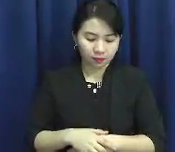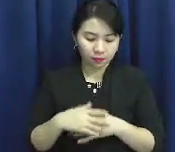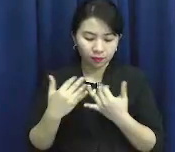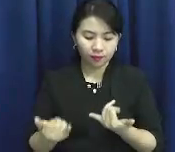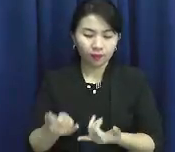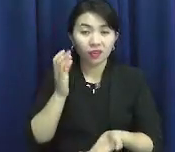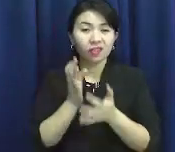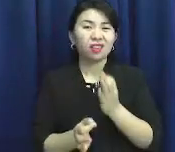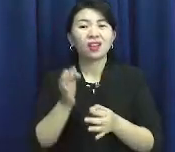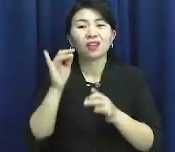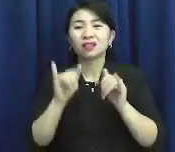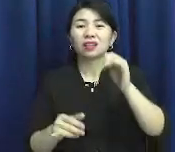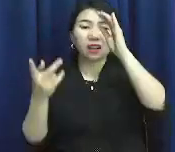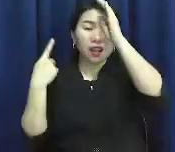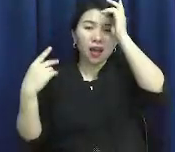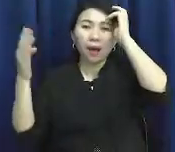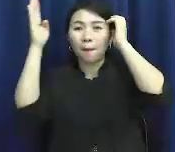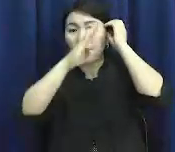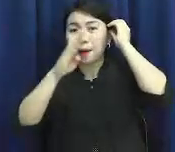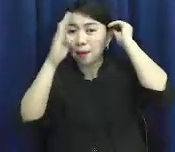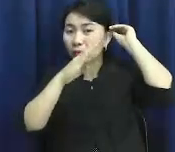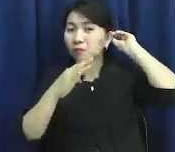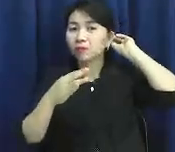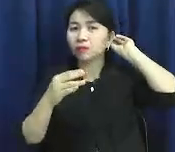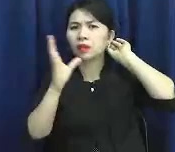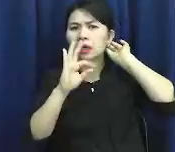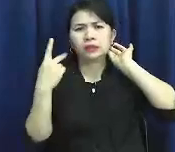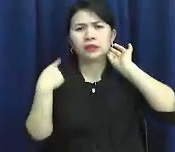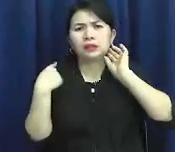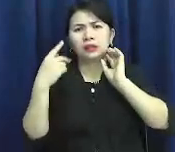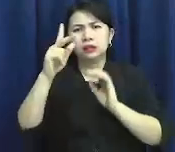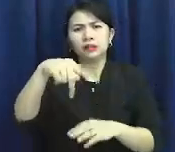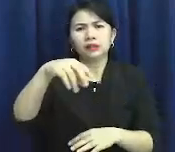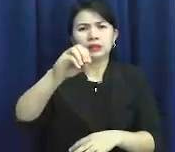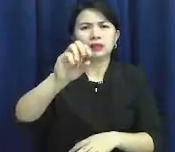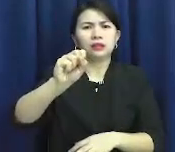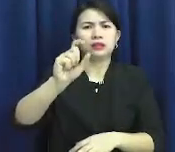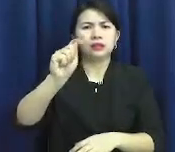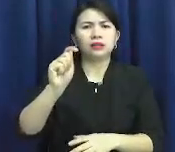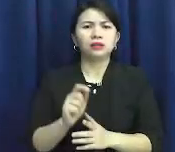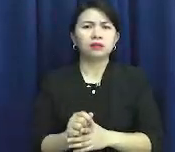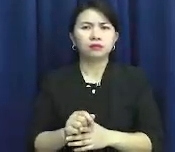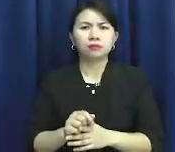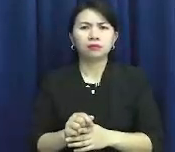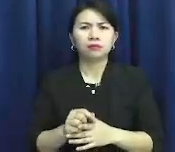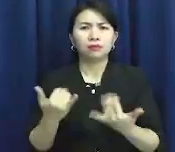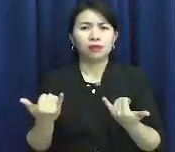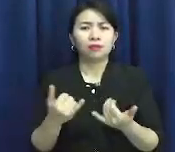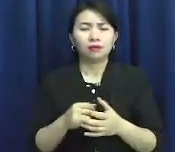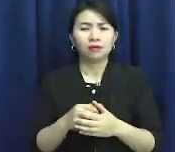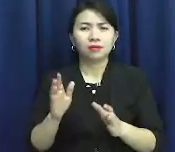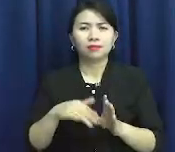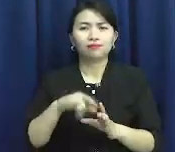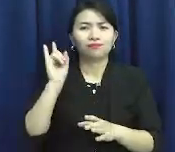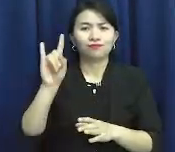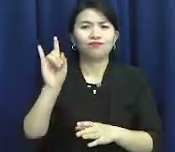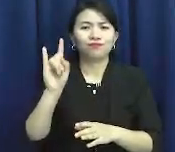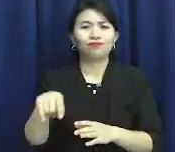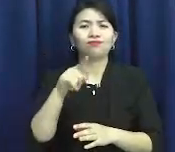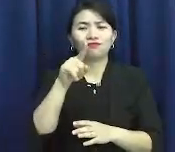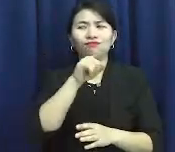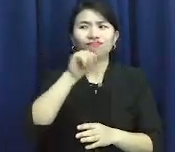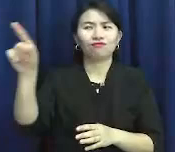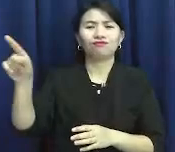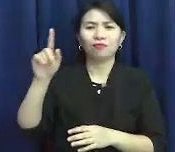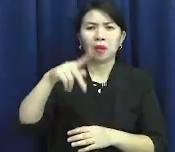kayo dito, young people, pag may nag-post pa, ha? Pag may nag-post pa sa inyong mga social media na kayo ay pa-party-party,